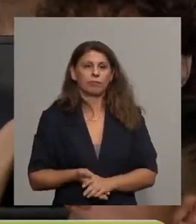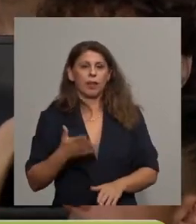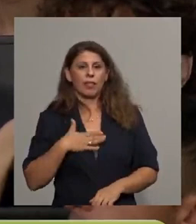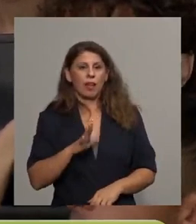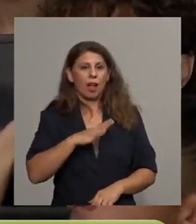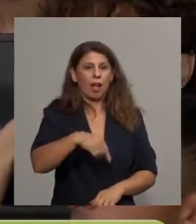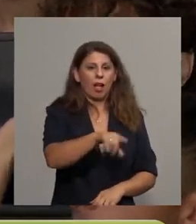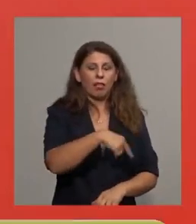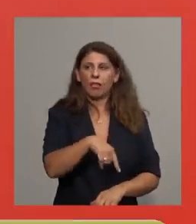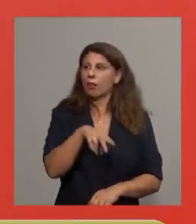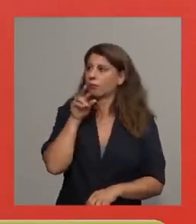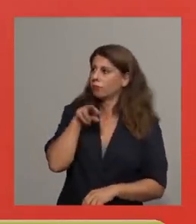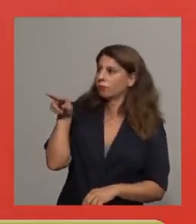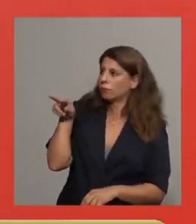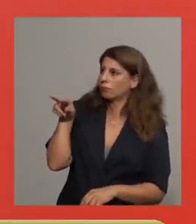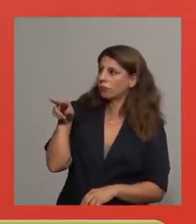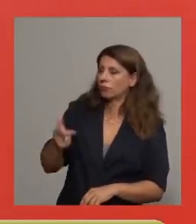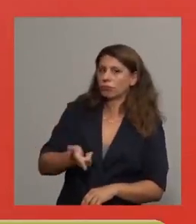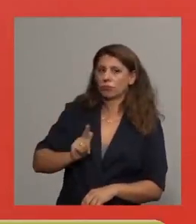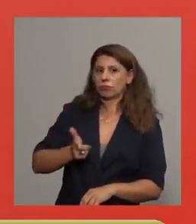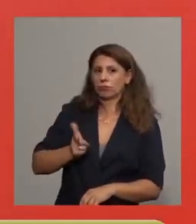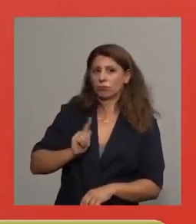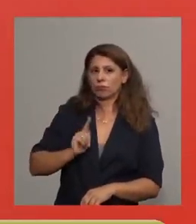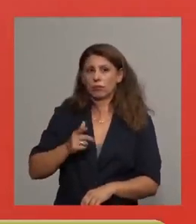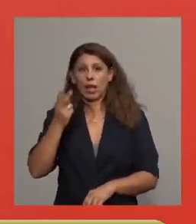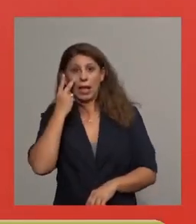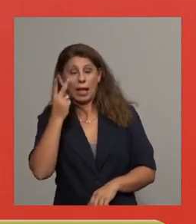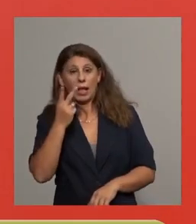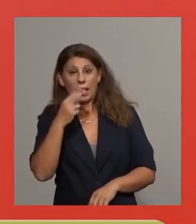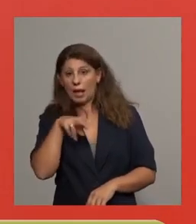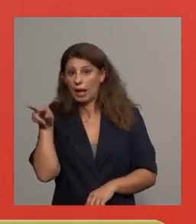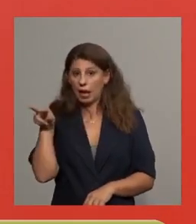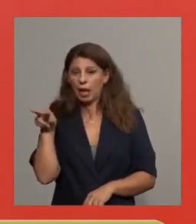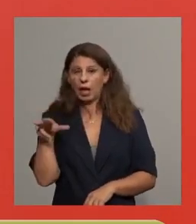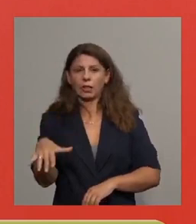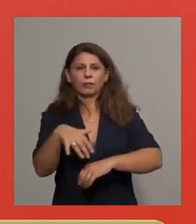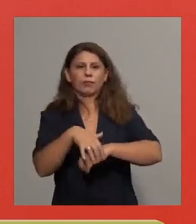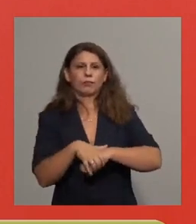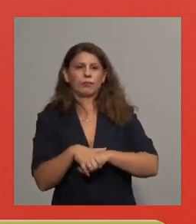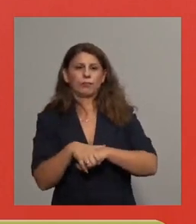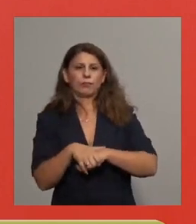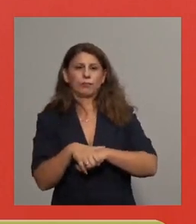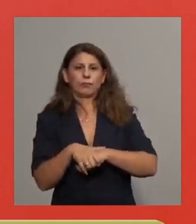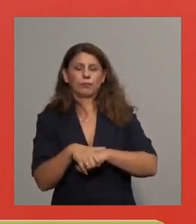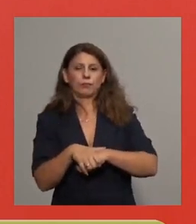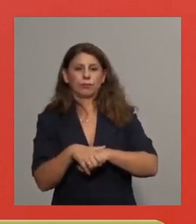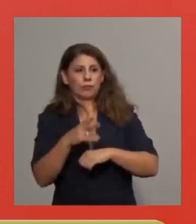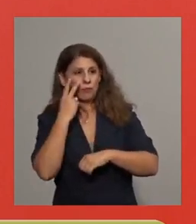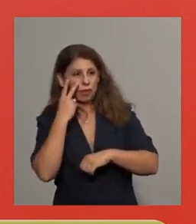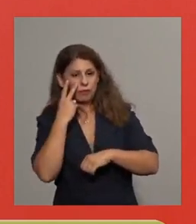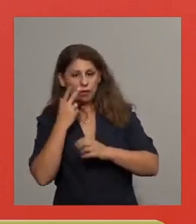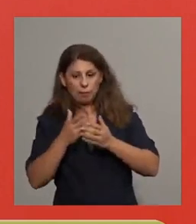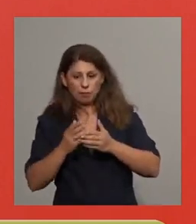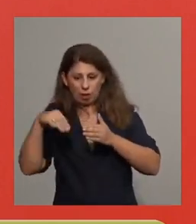θεατή, μια ζωή στην αναμονή, να παρακολουθεί με σταυρωμένα χέρια, να μεγαλώνει η